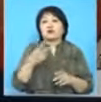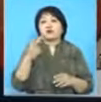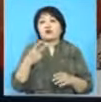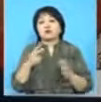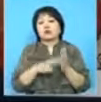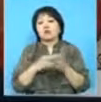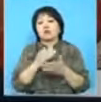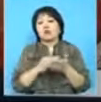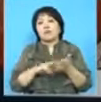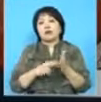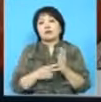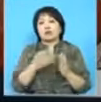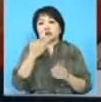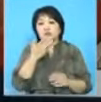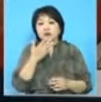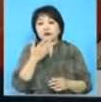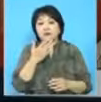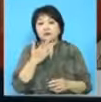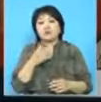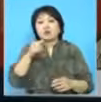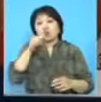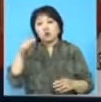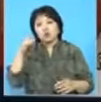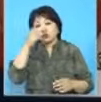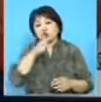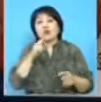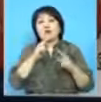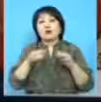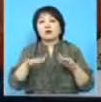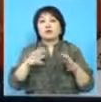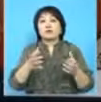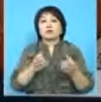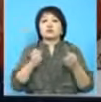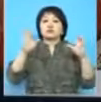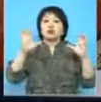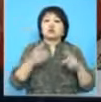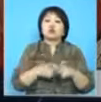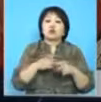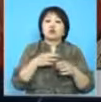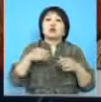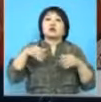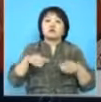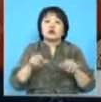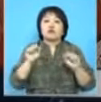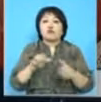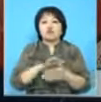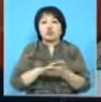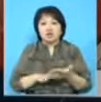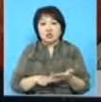27-го шага плана нации. В прошлом году парламент Казахстана принял закон, который расширил возможности для